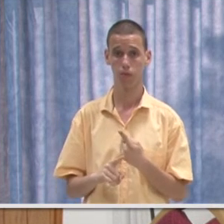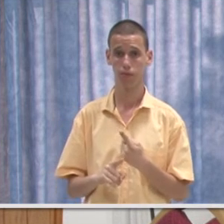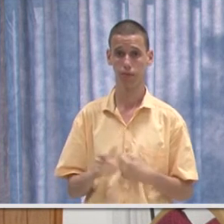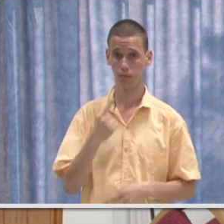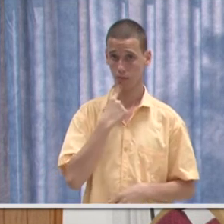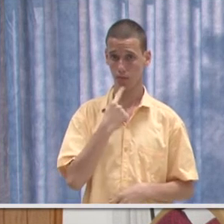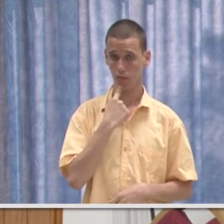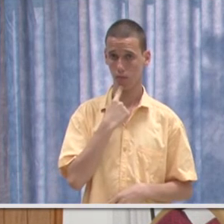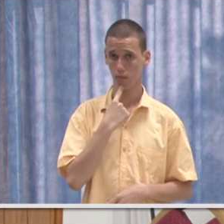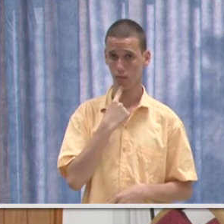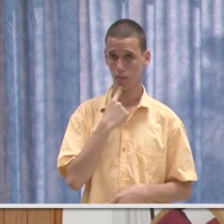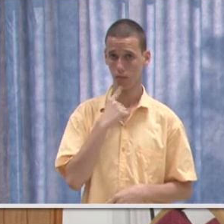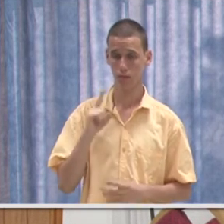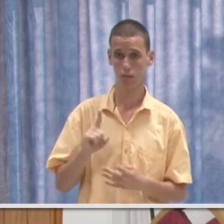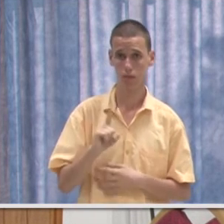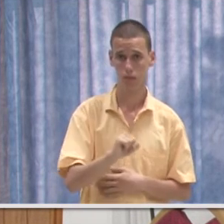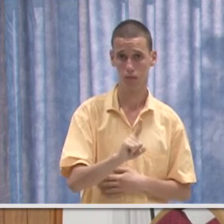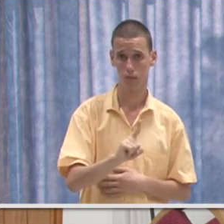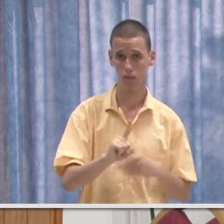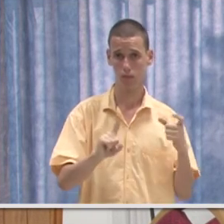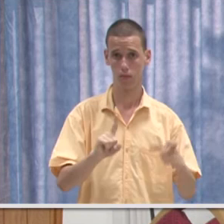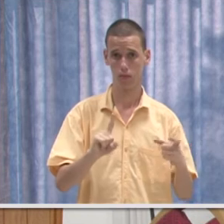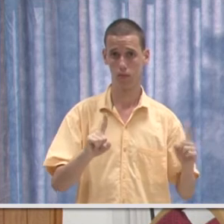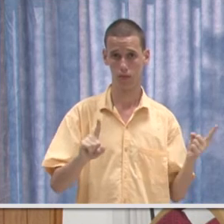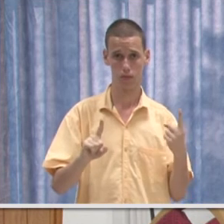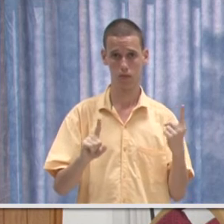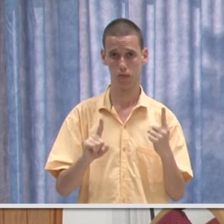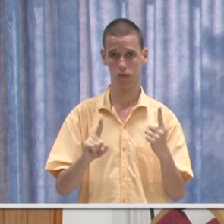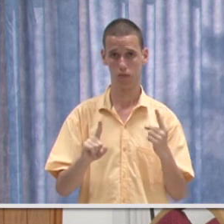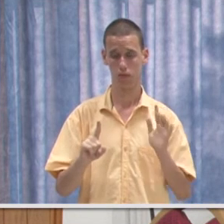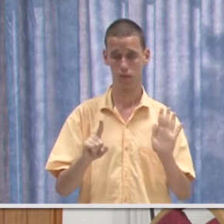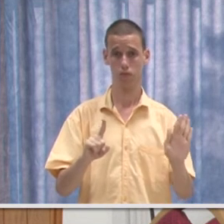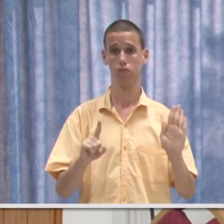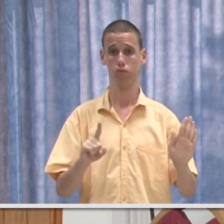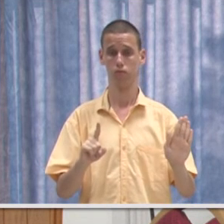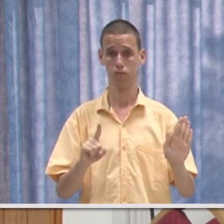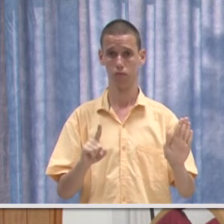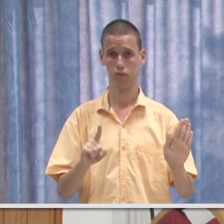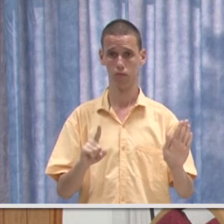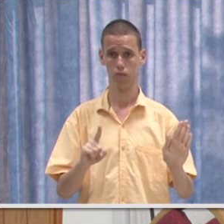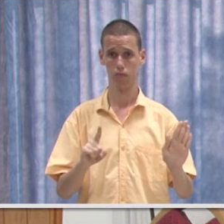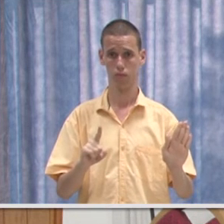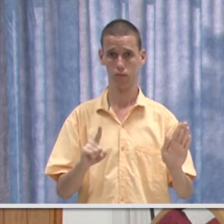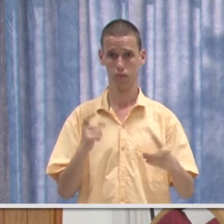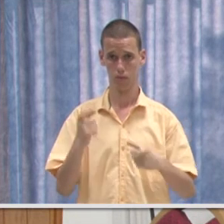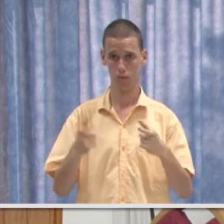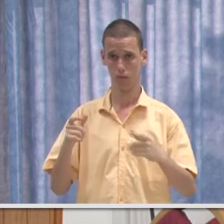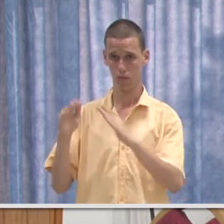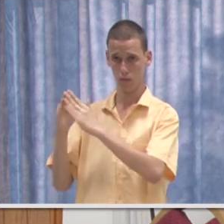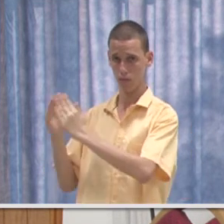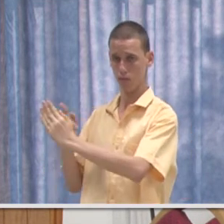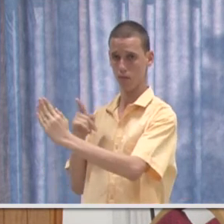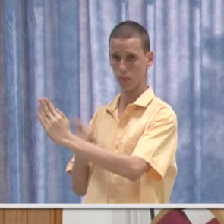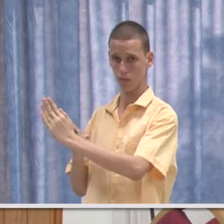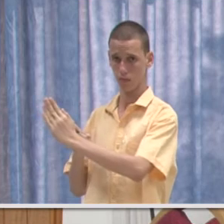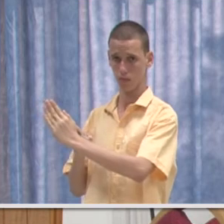isolation, traitement de patients qui sont dans l'isolation. Même quand même dans un family hospital, ça y stand